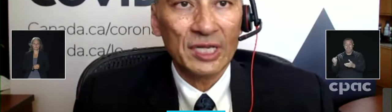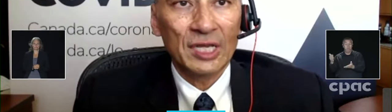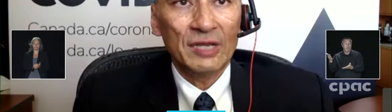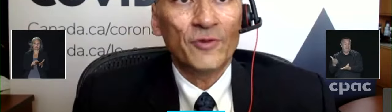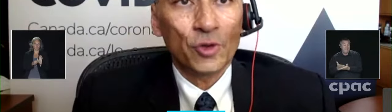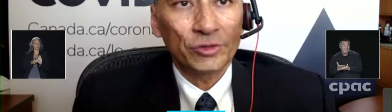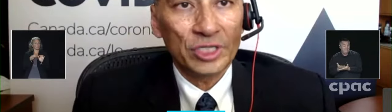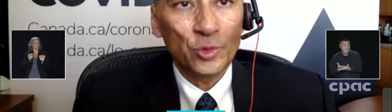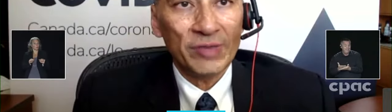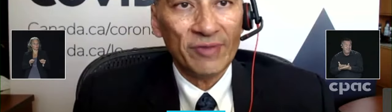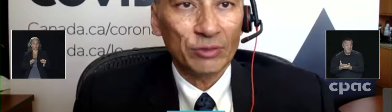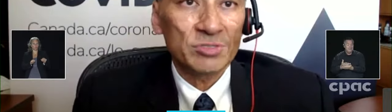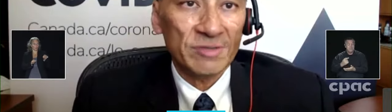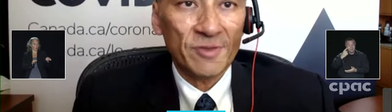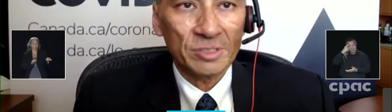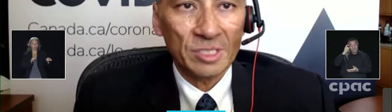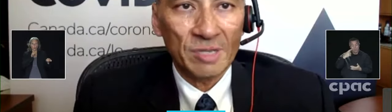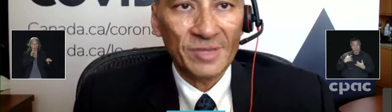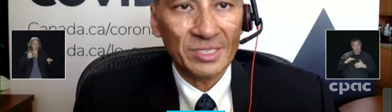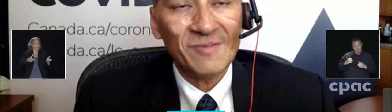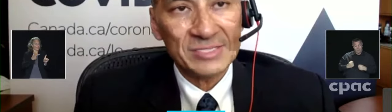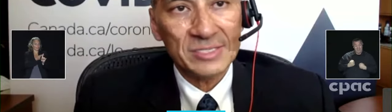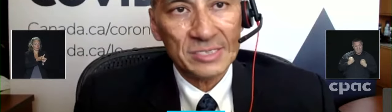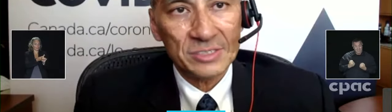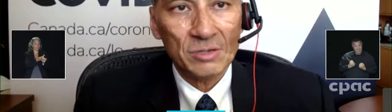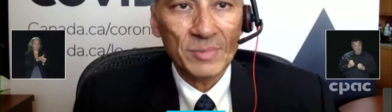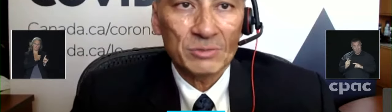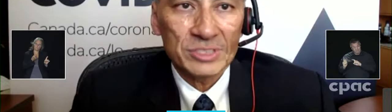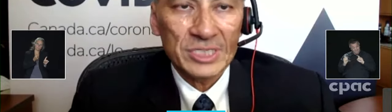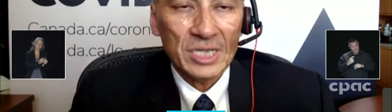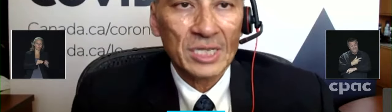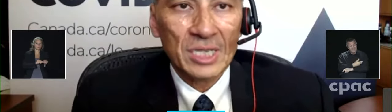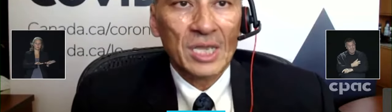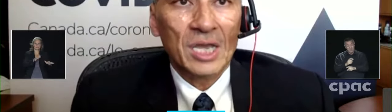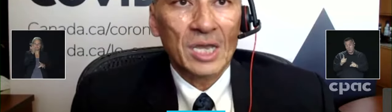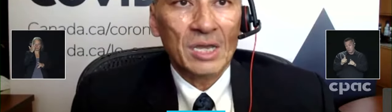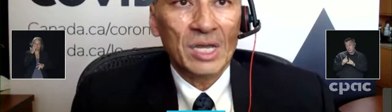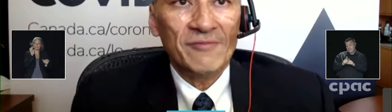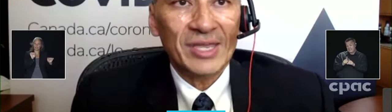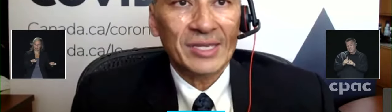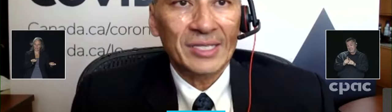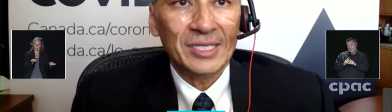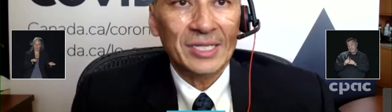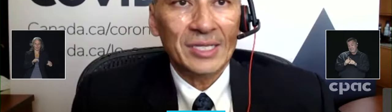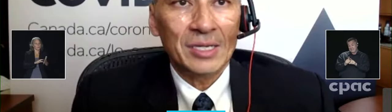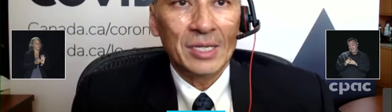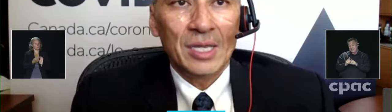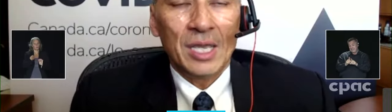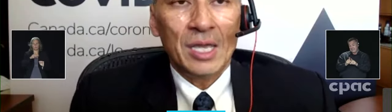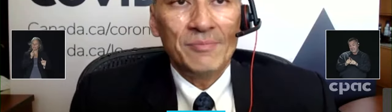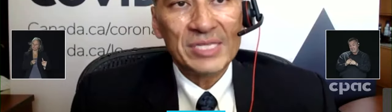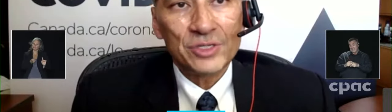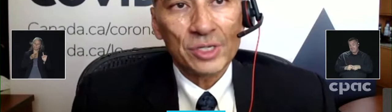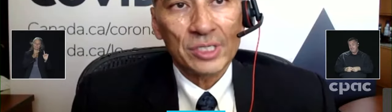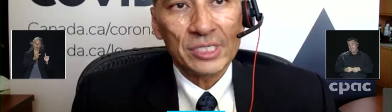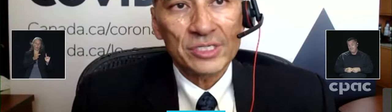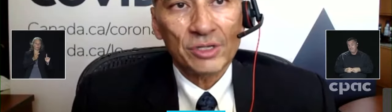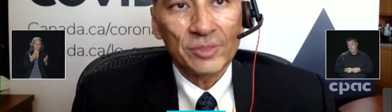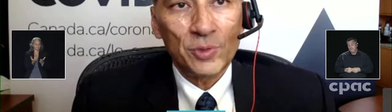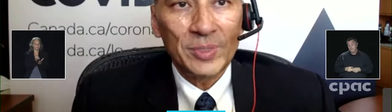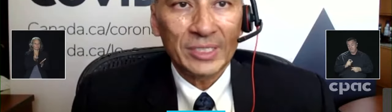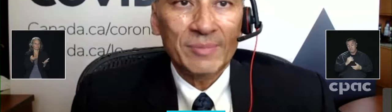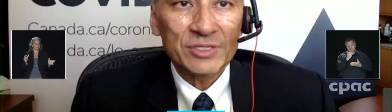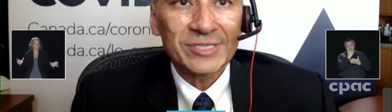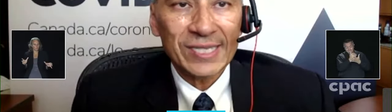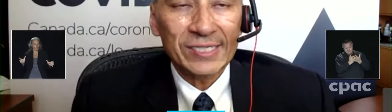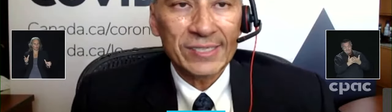je pense qu'il faut continuer avec nos efforts avec la vaccination, mais aussi avec les mesures de